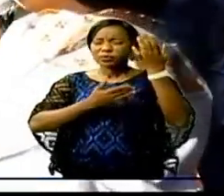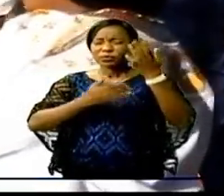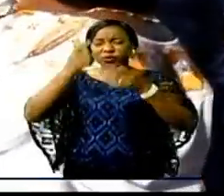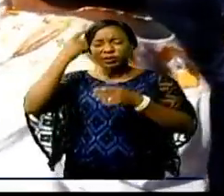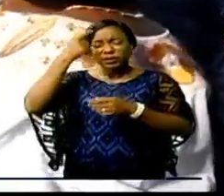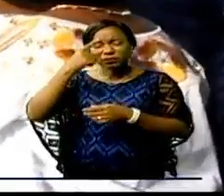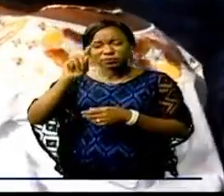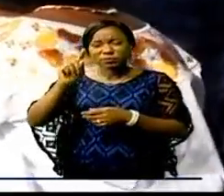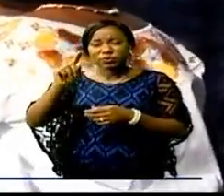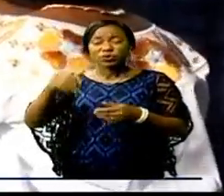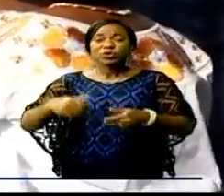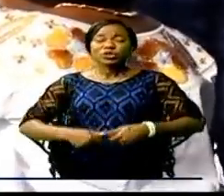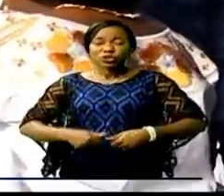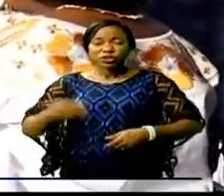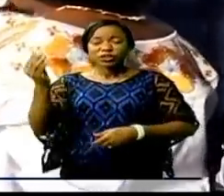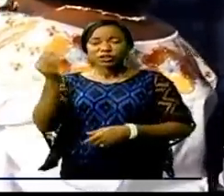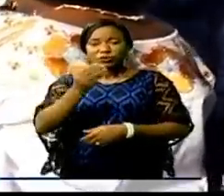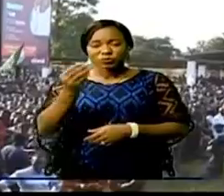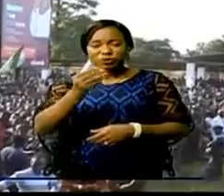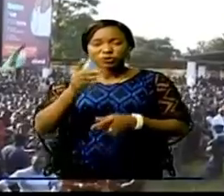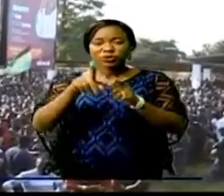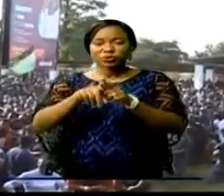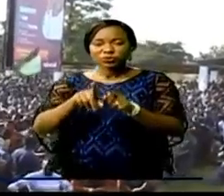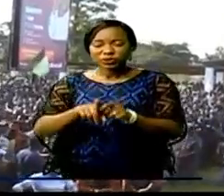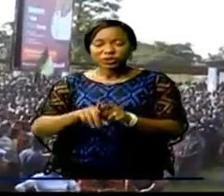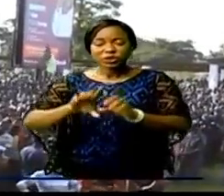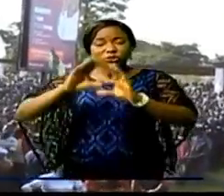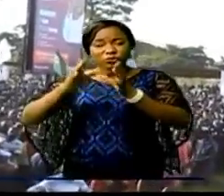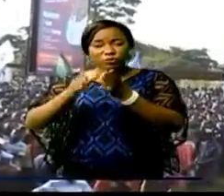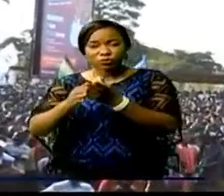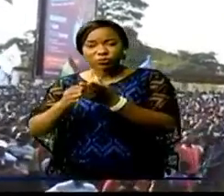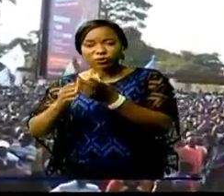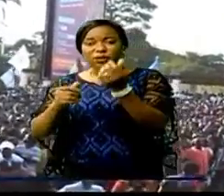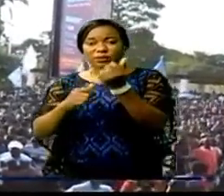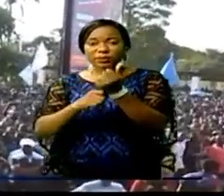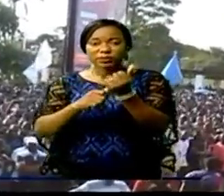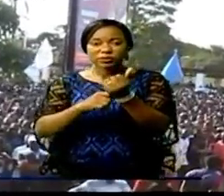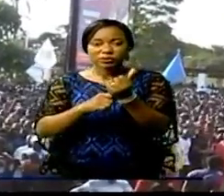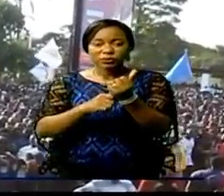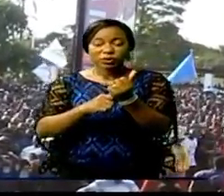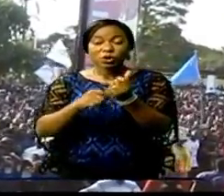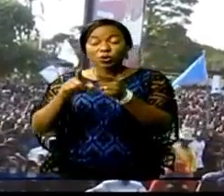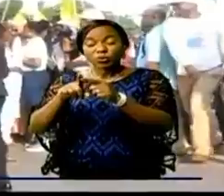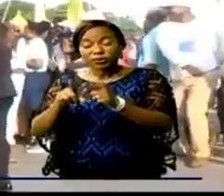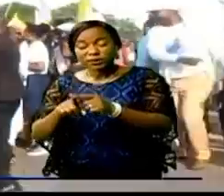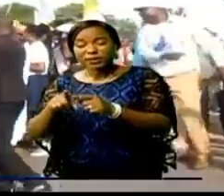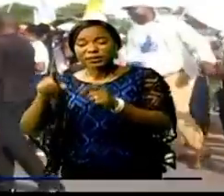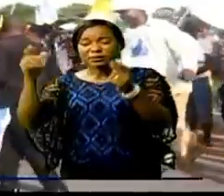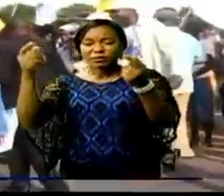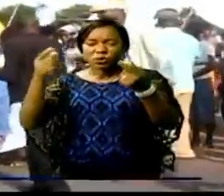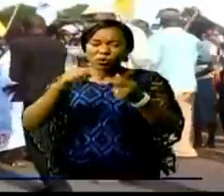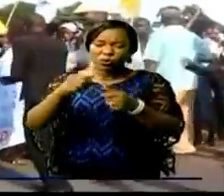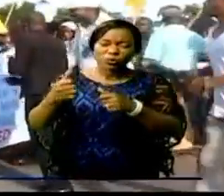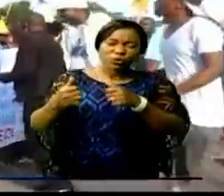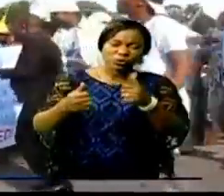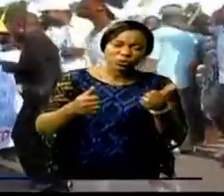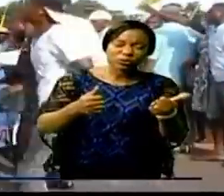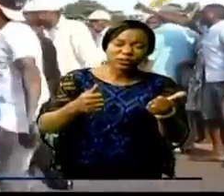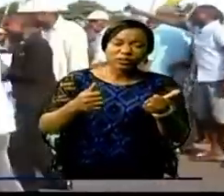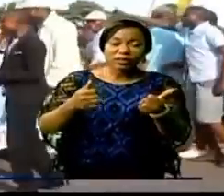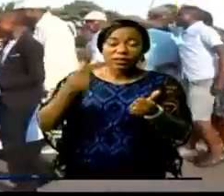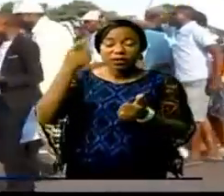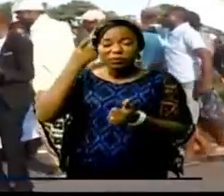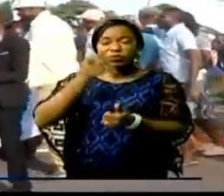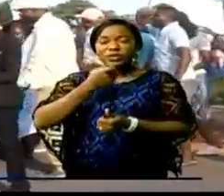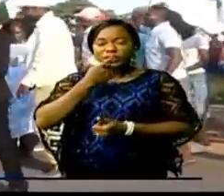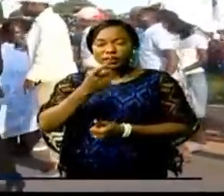riche d'enseignement. Il fallait donc requinquer tous ces collégionnaires de Jean-Marc Kabund Akabund et Augustin Kabuya en lui